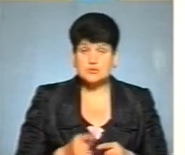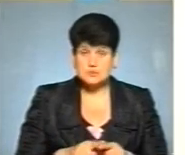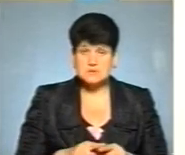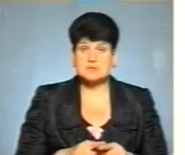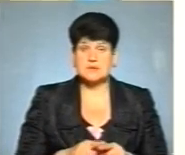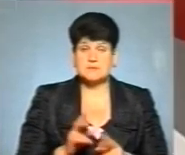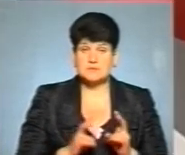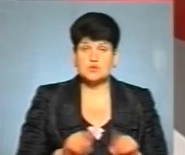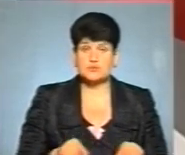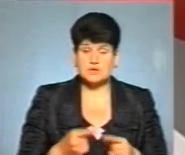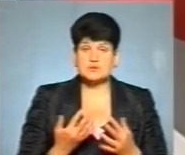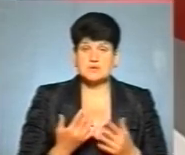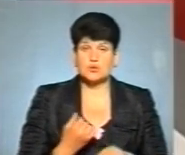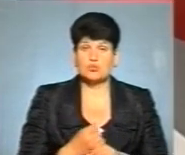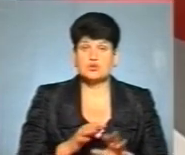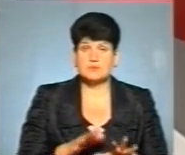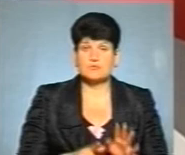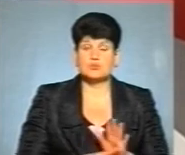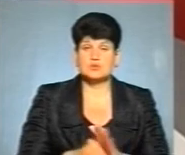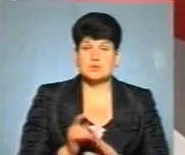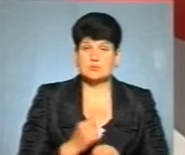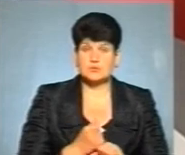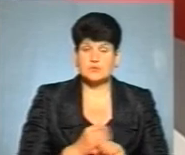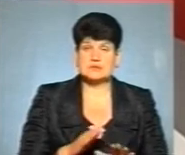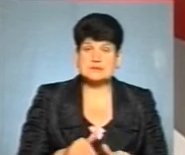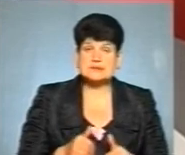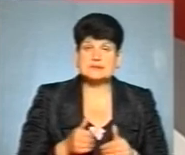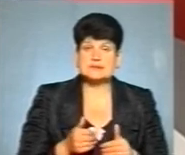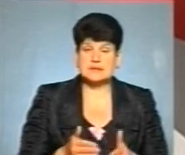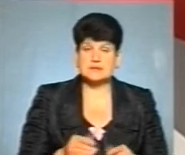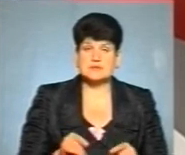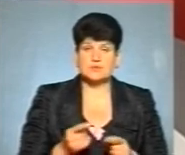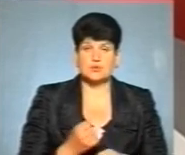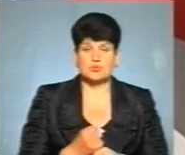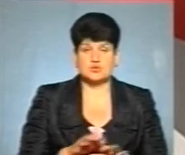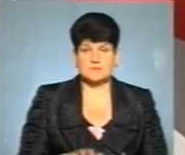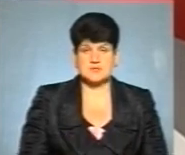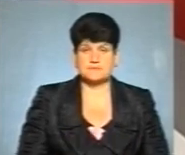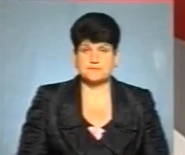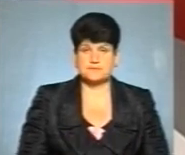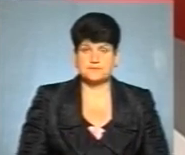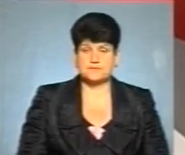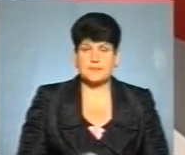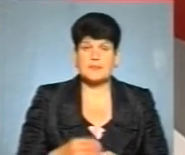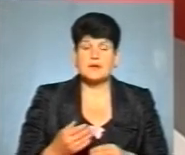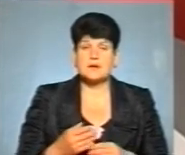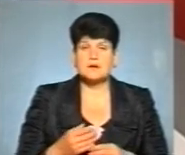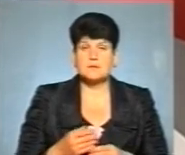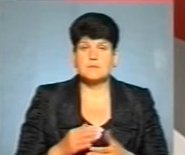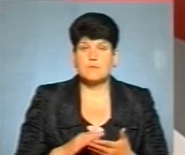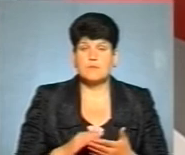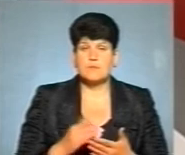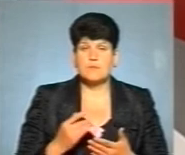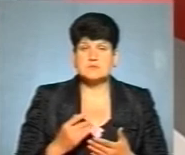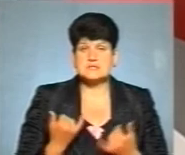стільки робочих місць. І воно запустилось, тобто дало поштовху для створення робочих місць. 100 днів, надзвичайно, мало про те, що